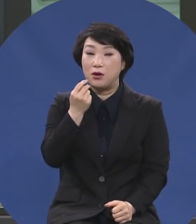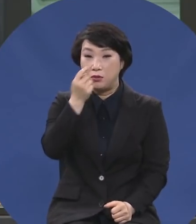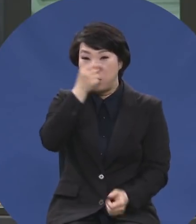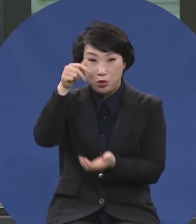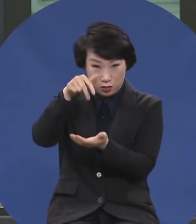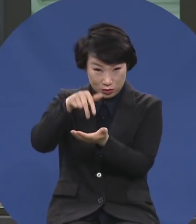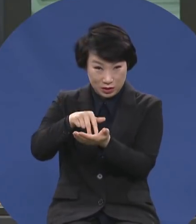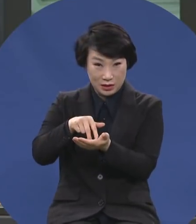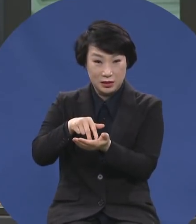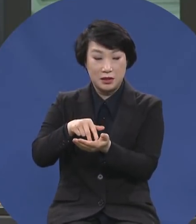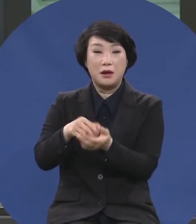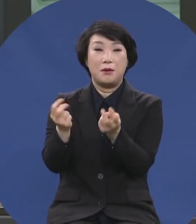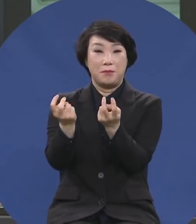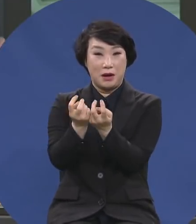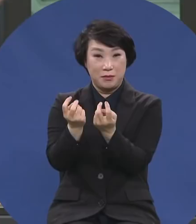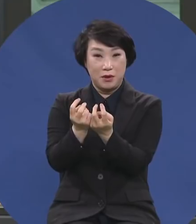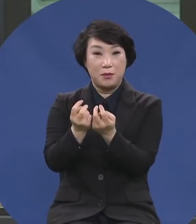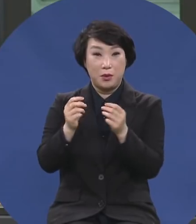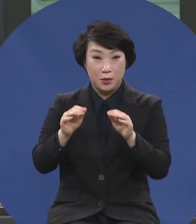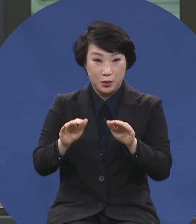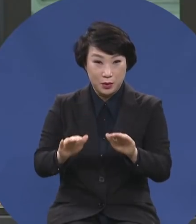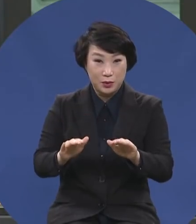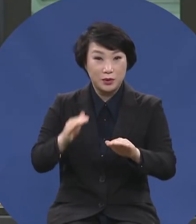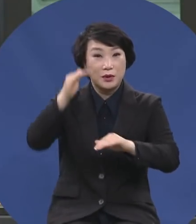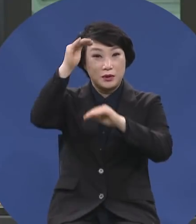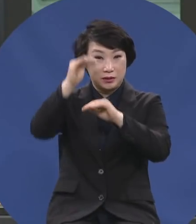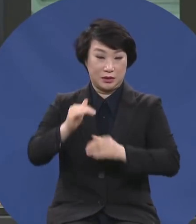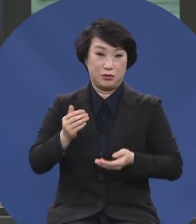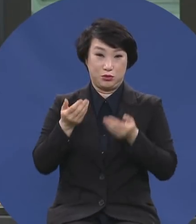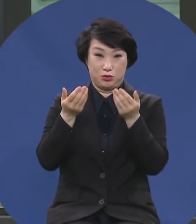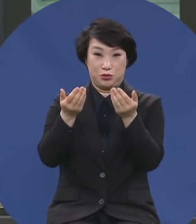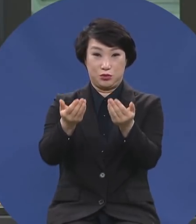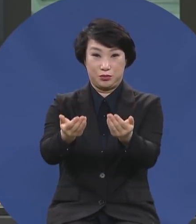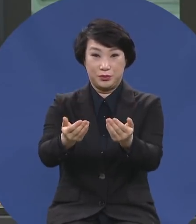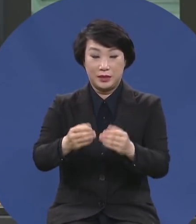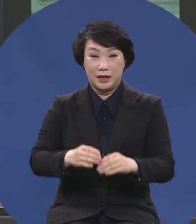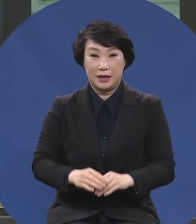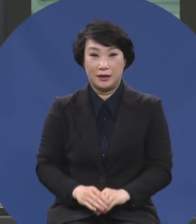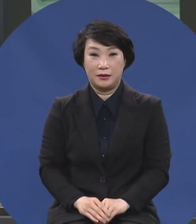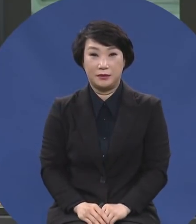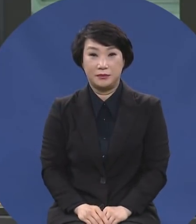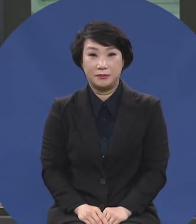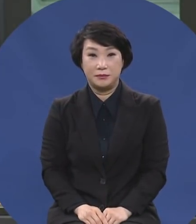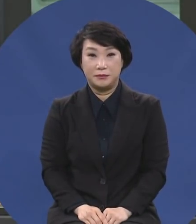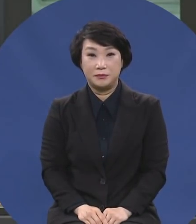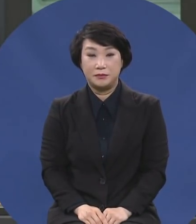보존하는 길이다 라고 말씀하고 계십니다.